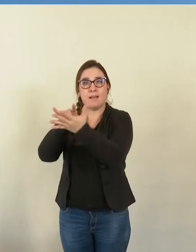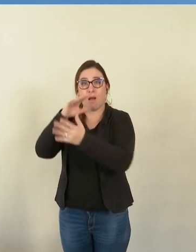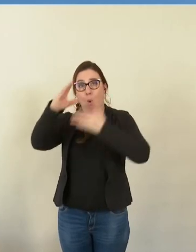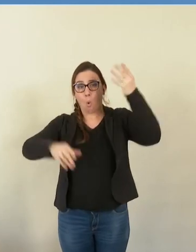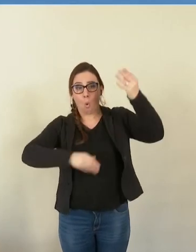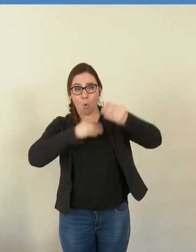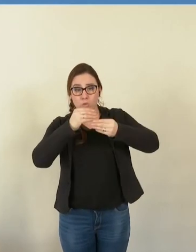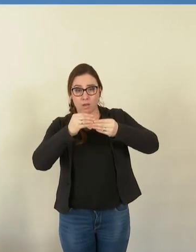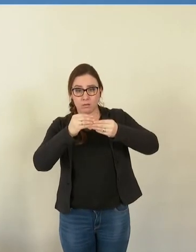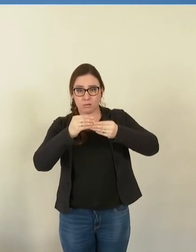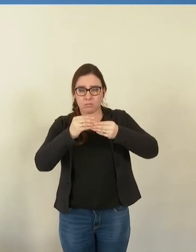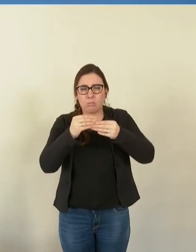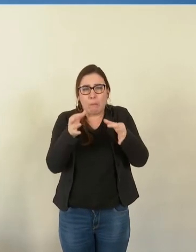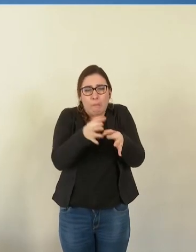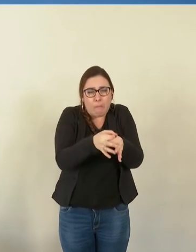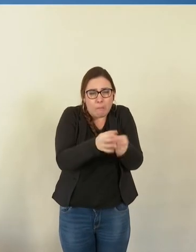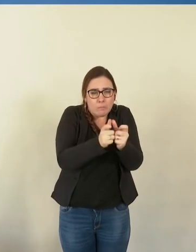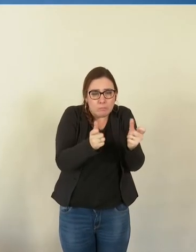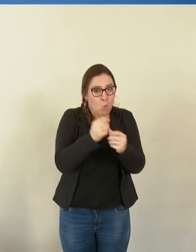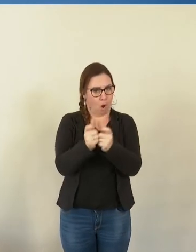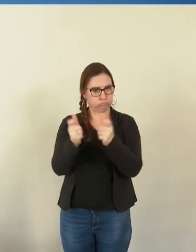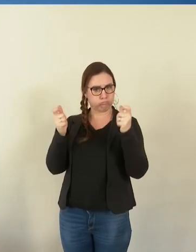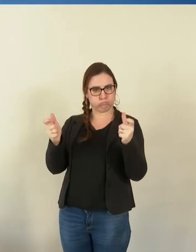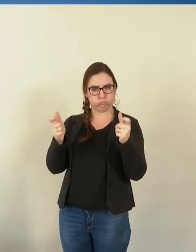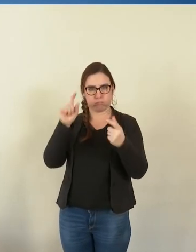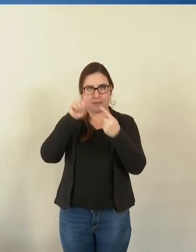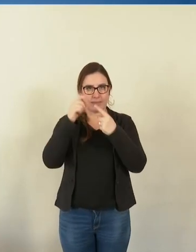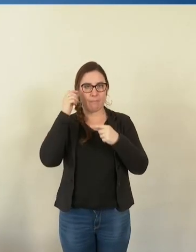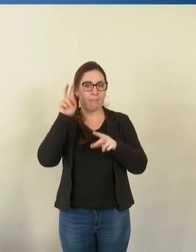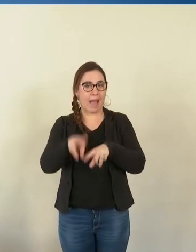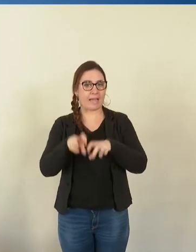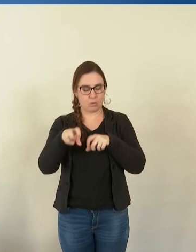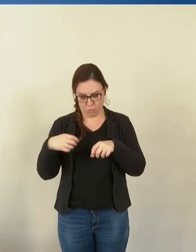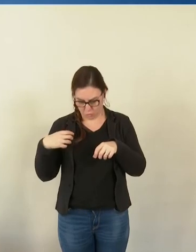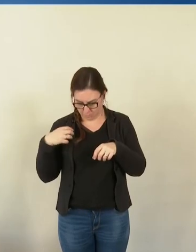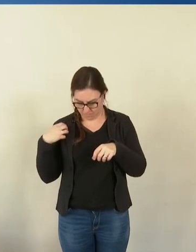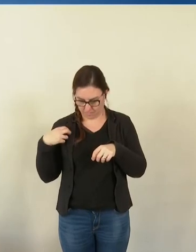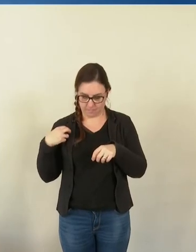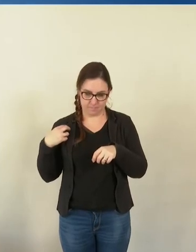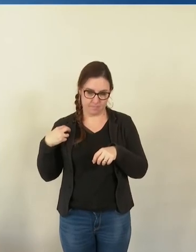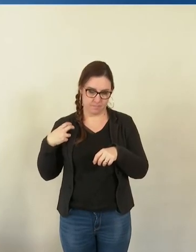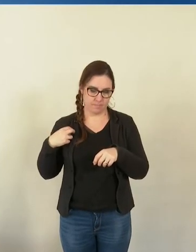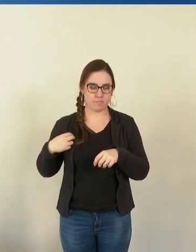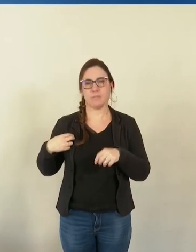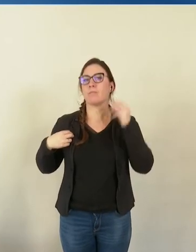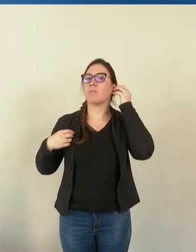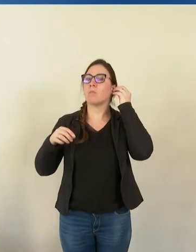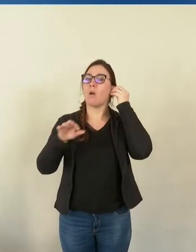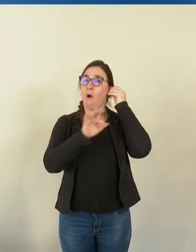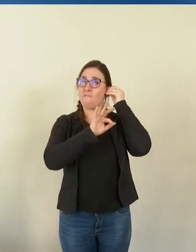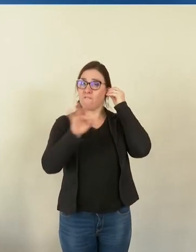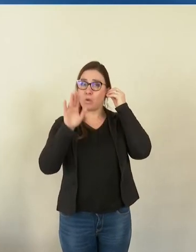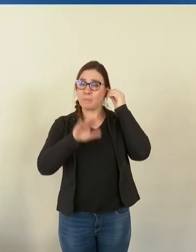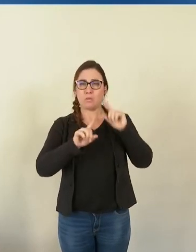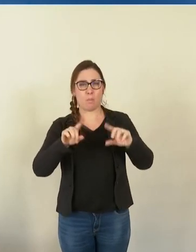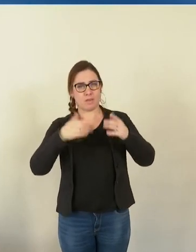de petit toutes petitte structures ou d'un peu plus grandes structures de l'agriculture urbaine donc vraiment pas que française hein mais de regarder comment tout ça